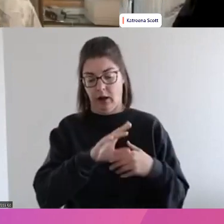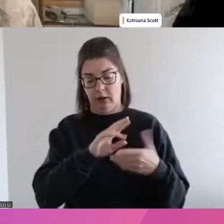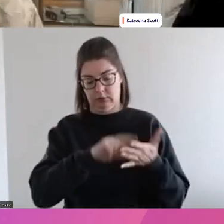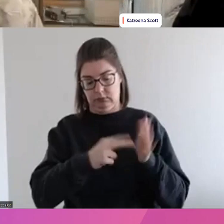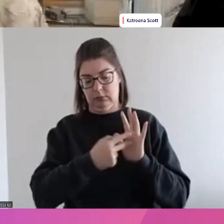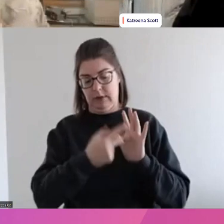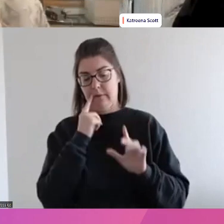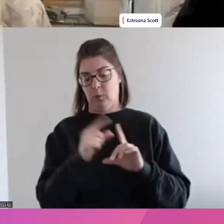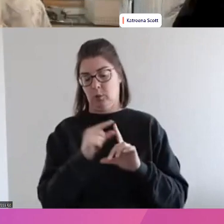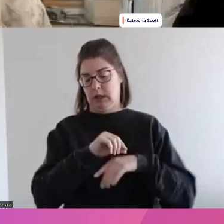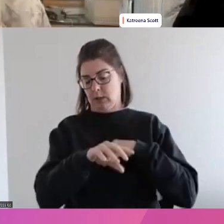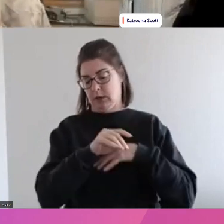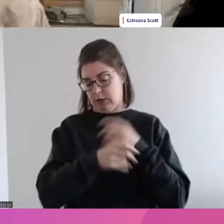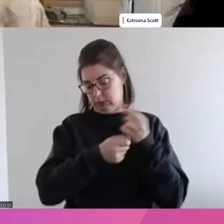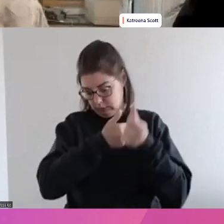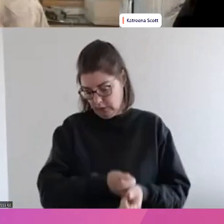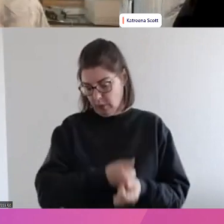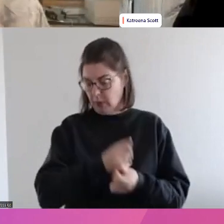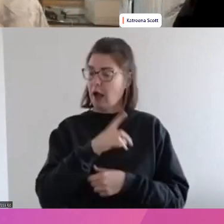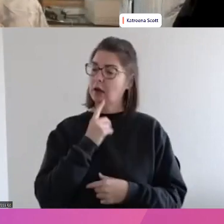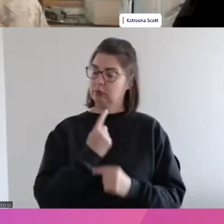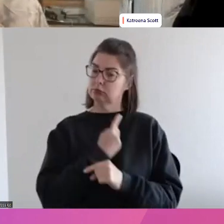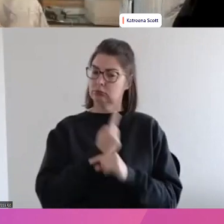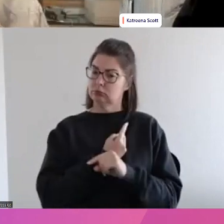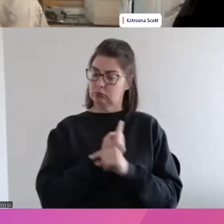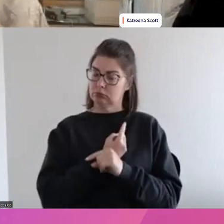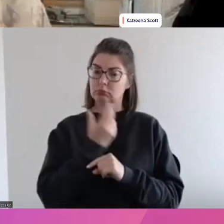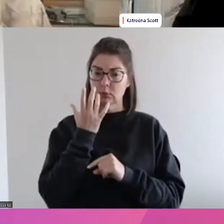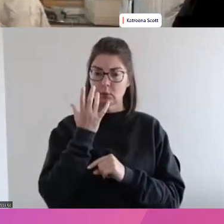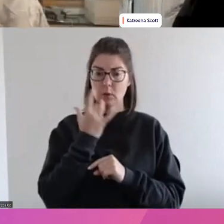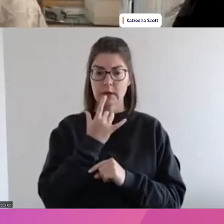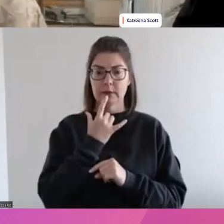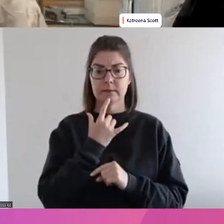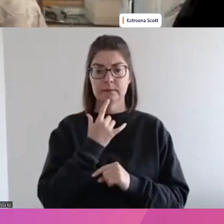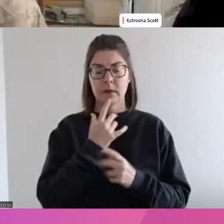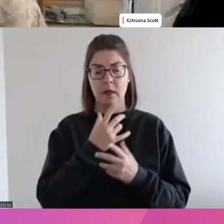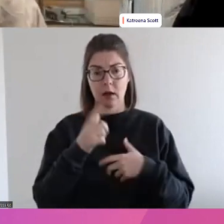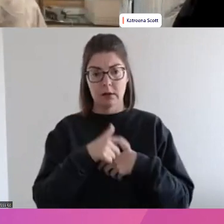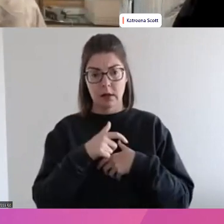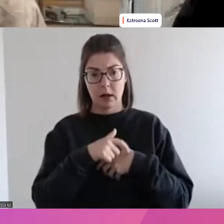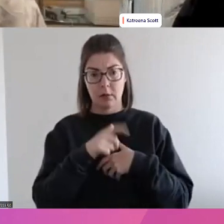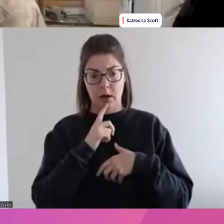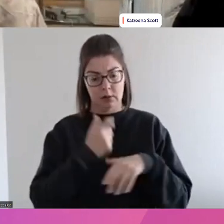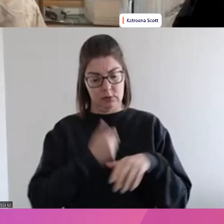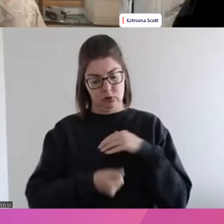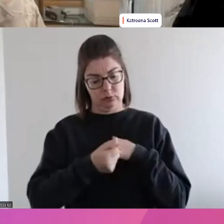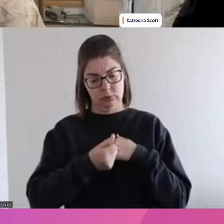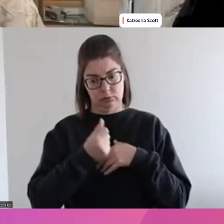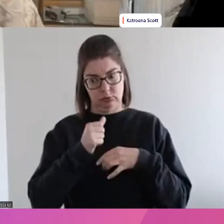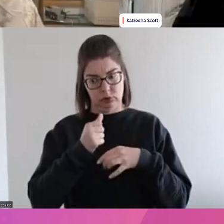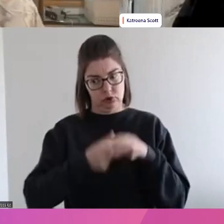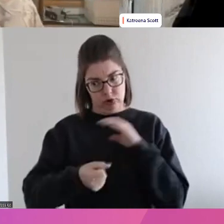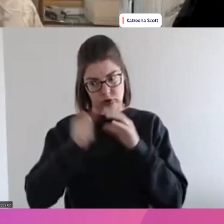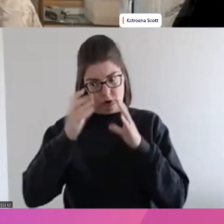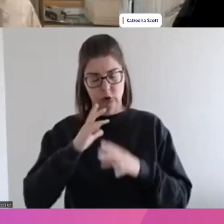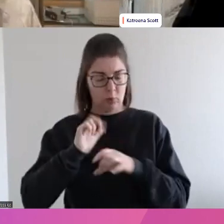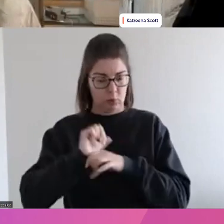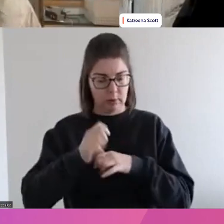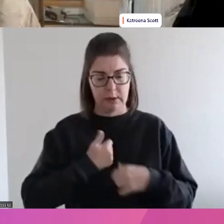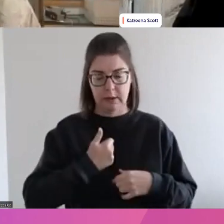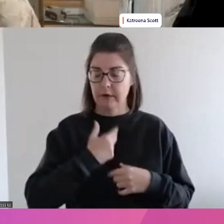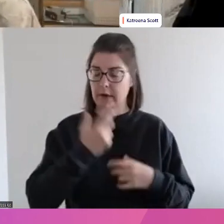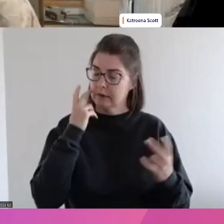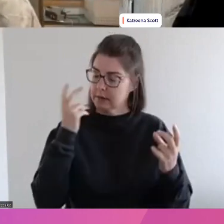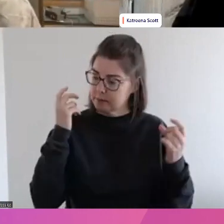avons décidé d'adopter la définition que les femmes ont donnée au counseling et à l'intervention. Parce